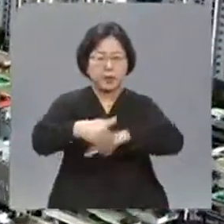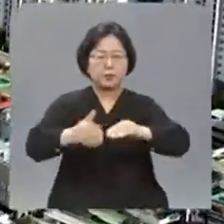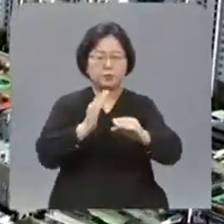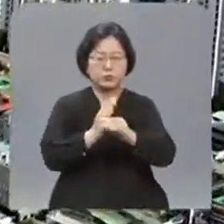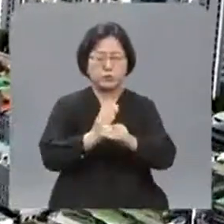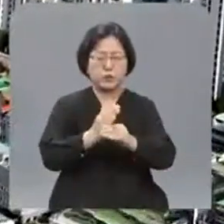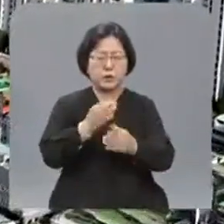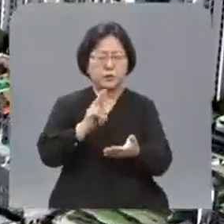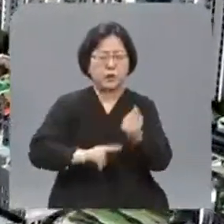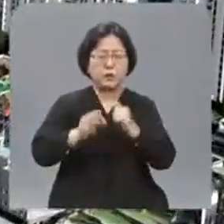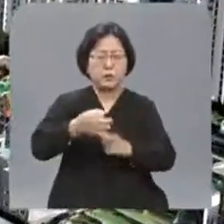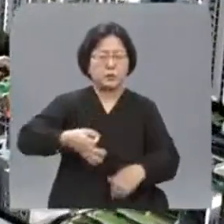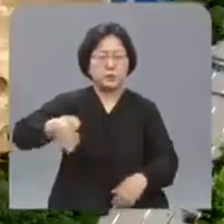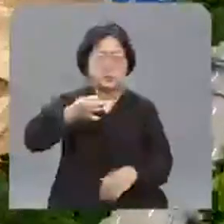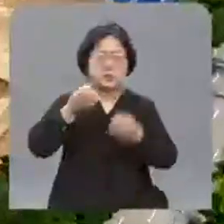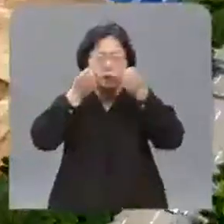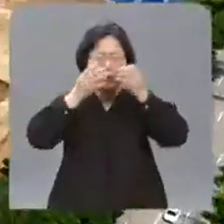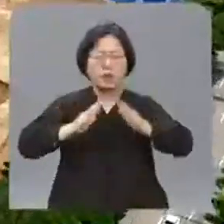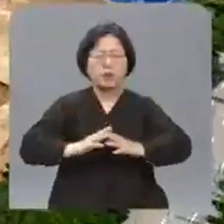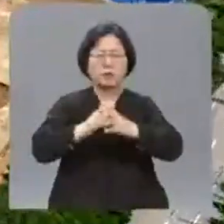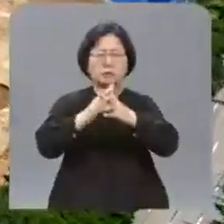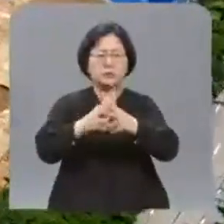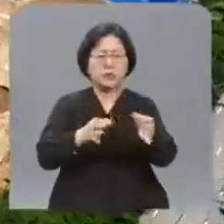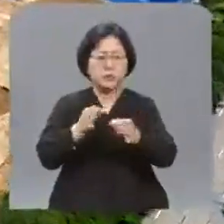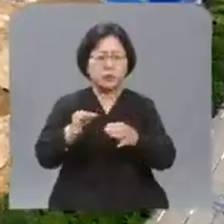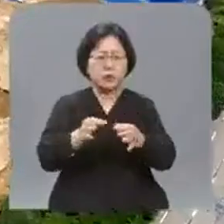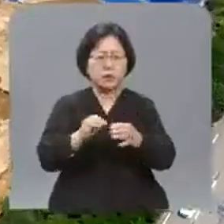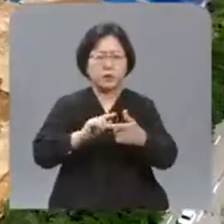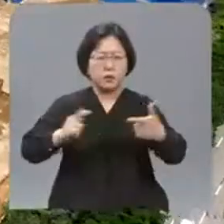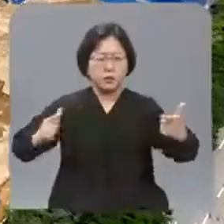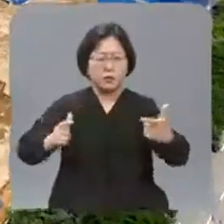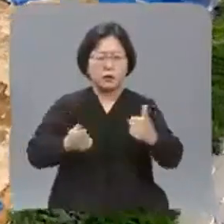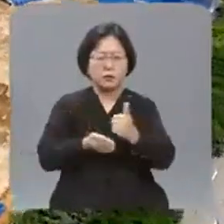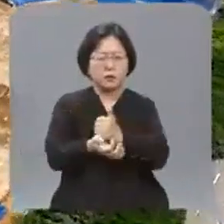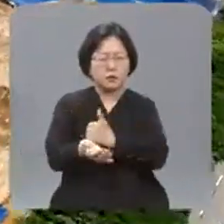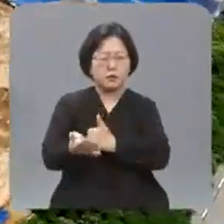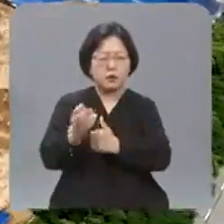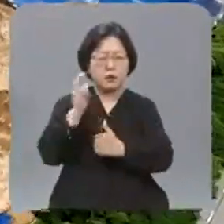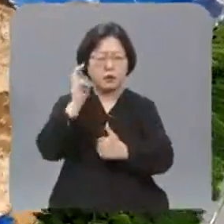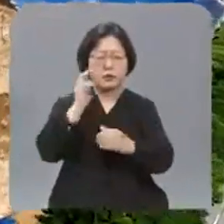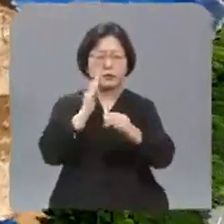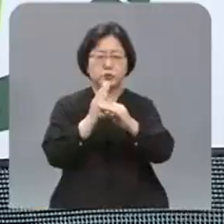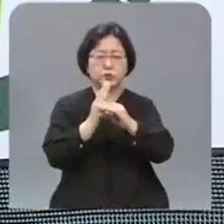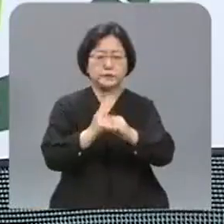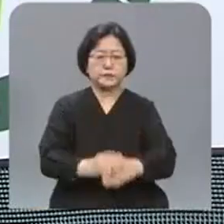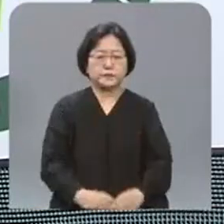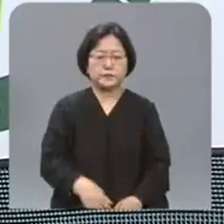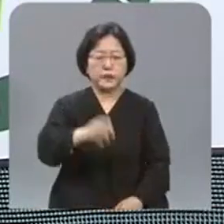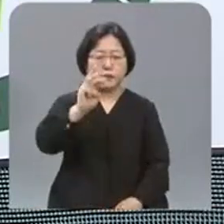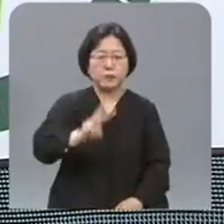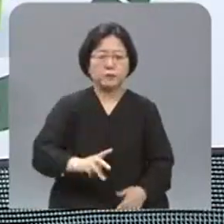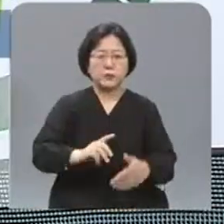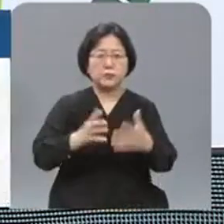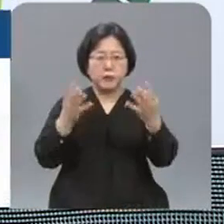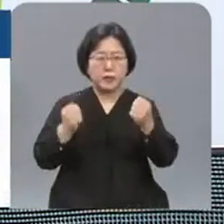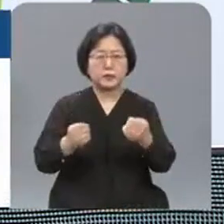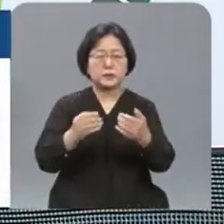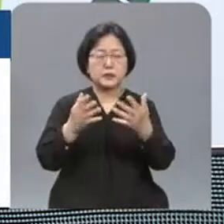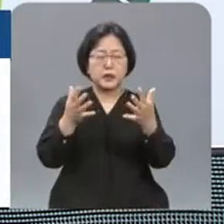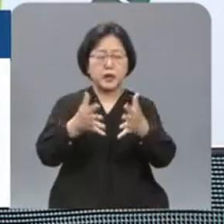분양가 인상과 신축 아파트 거래 가격 상승 등 도미노 현상으로 이어질 가능성도 배제할 수 없습니다. 광주에 다양한 아파트가